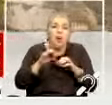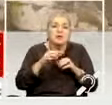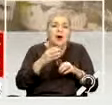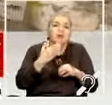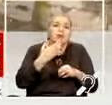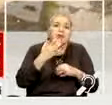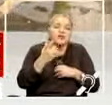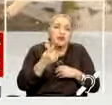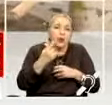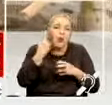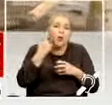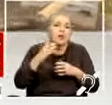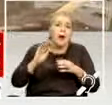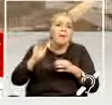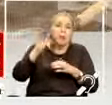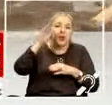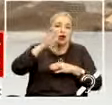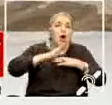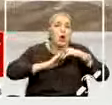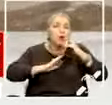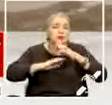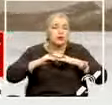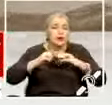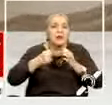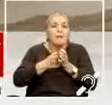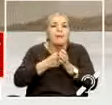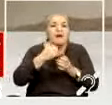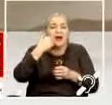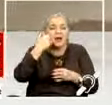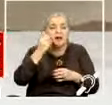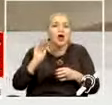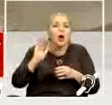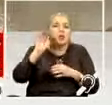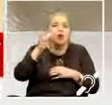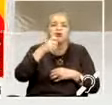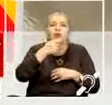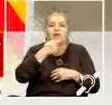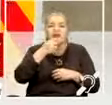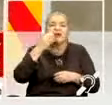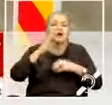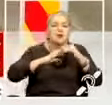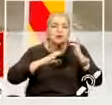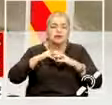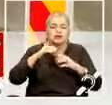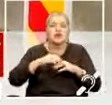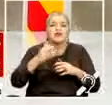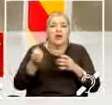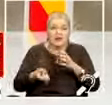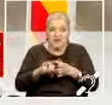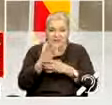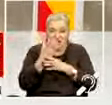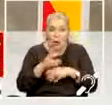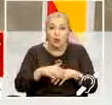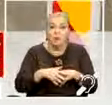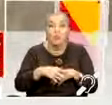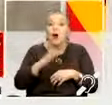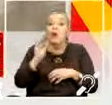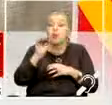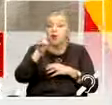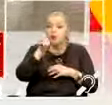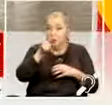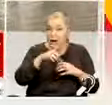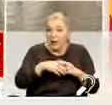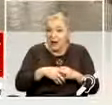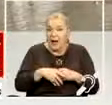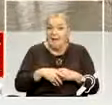vorbind despre un pod construit până când cel vechi va fi făcut de la zero. Podul pe care îl vedeți în imagine este